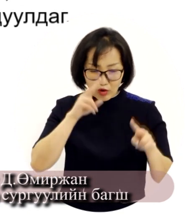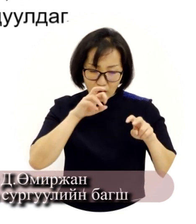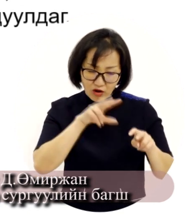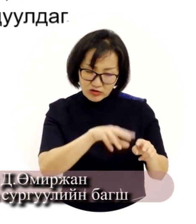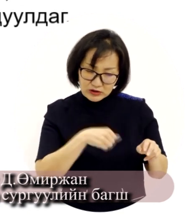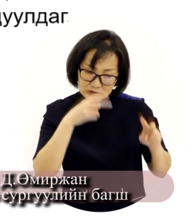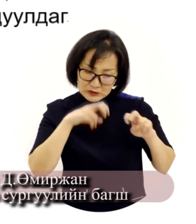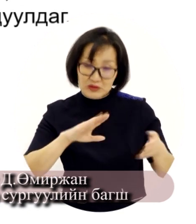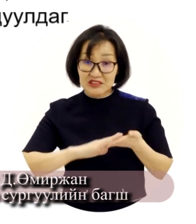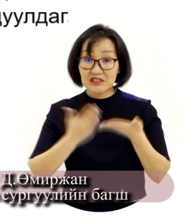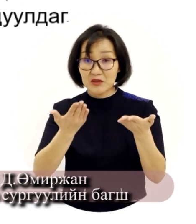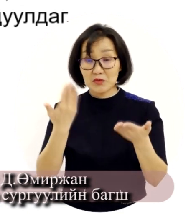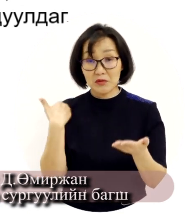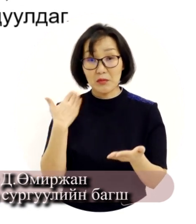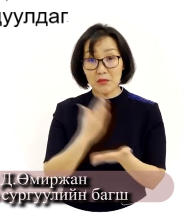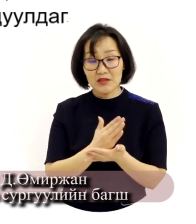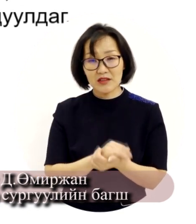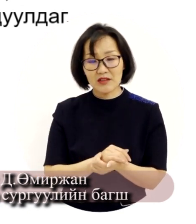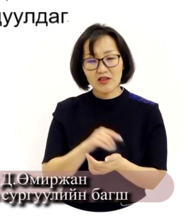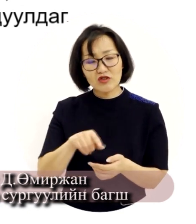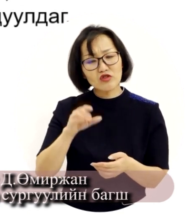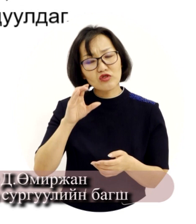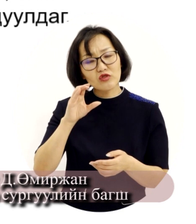Бұйымдық және мәдени мұралар.